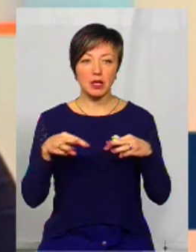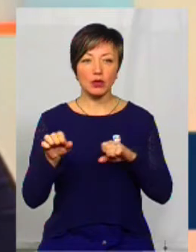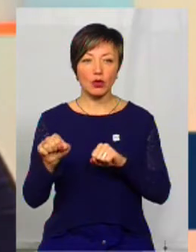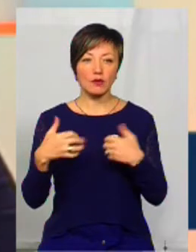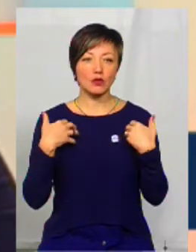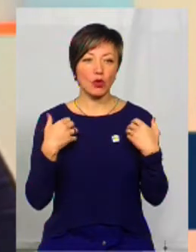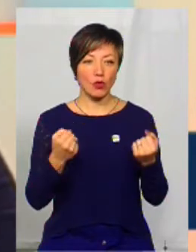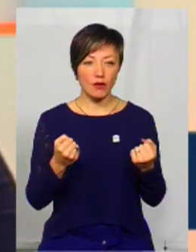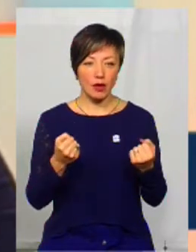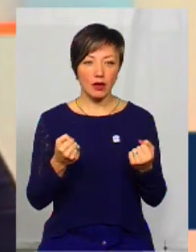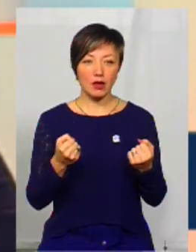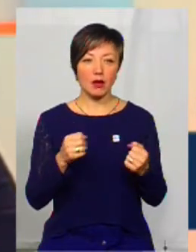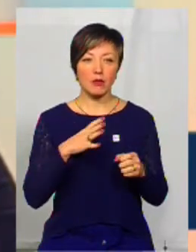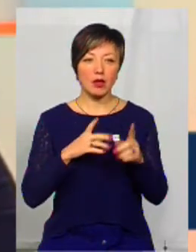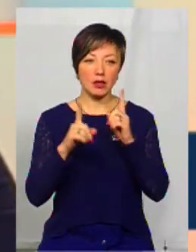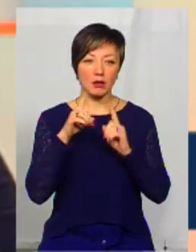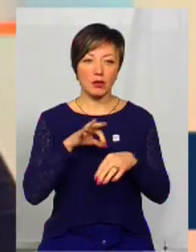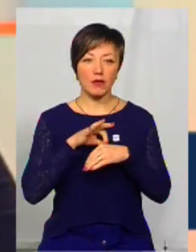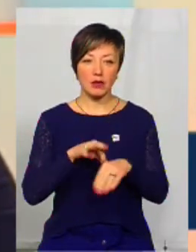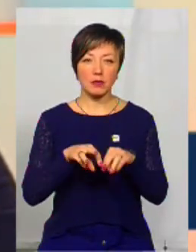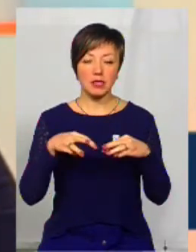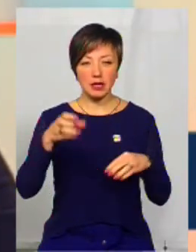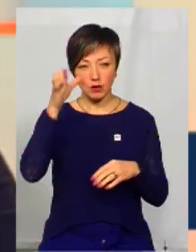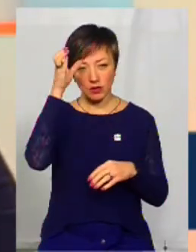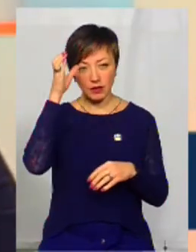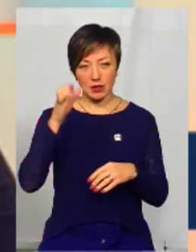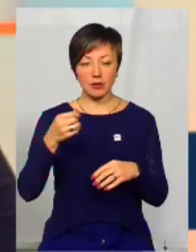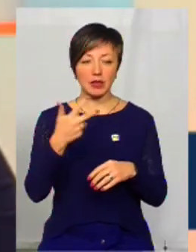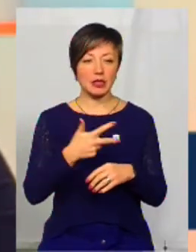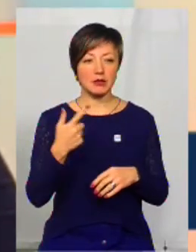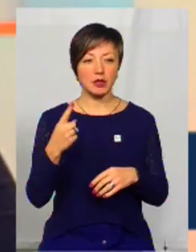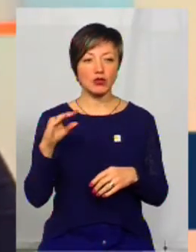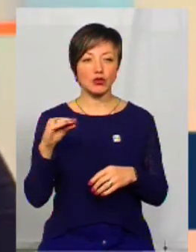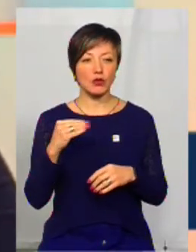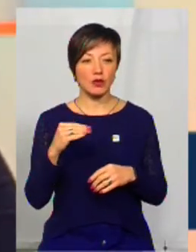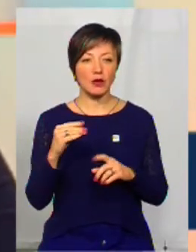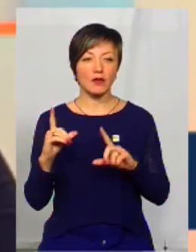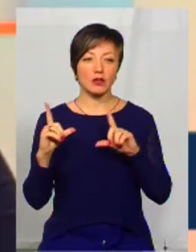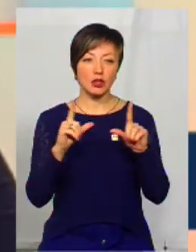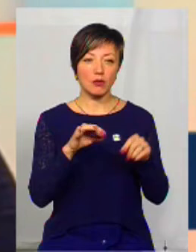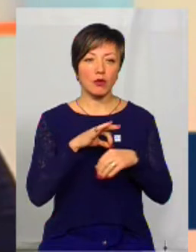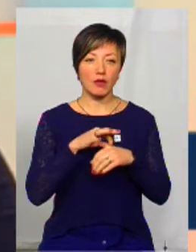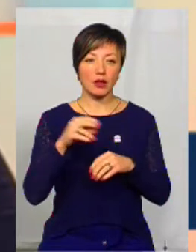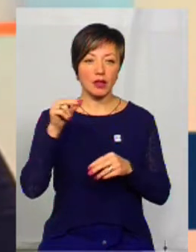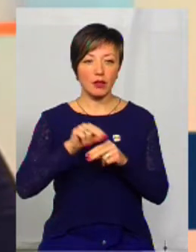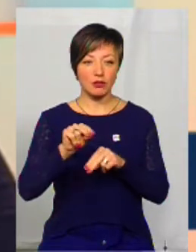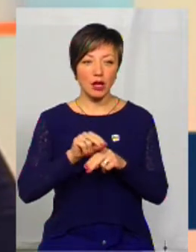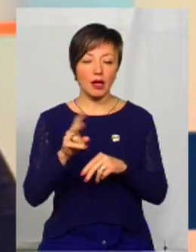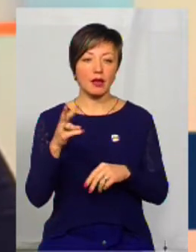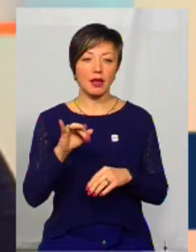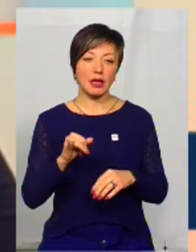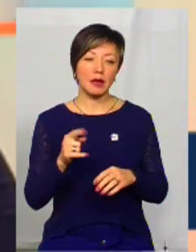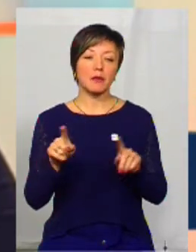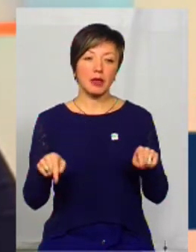Міністерством охорони здоров'я. Планна рада проведена в Міністерстві освіти. Ми 31 жовтня виїжджали, проведено навчання.